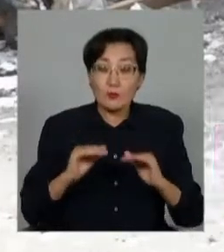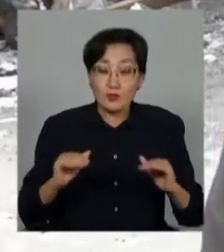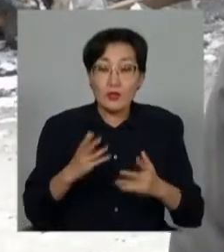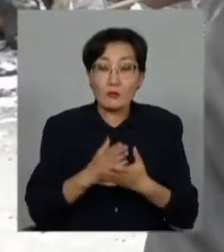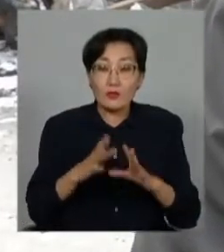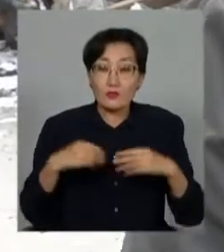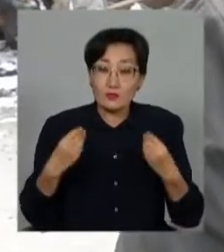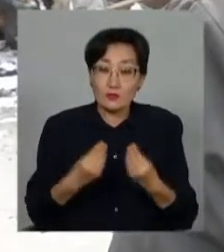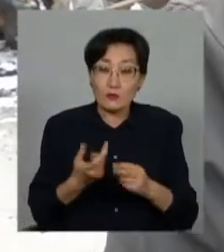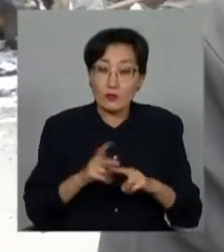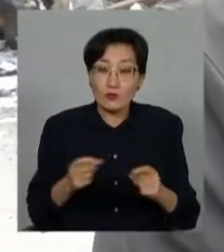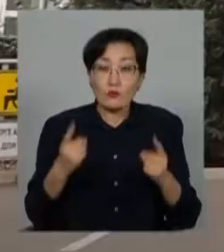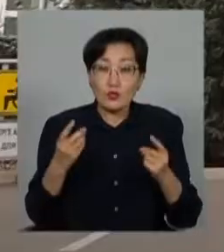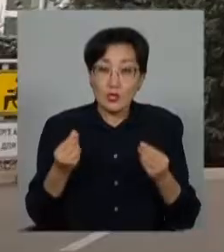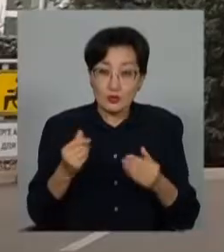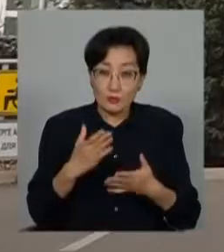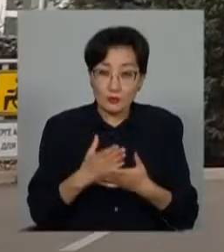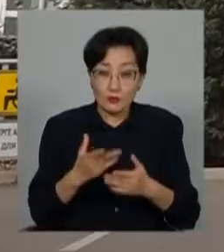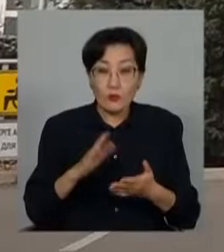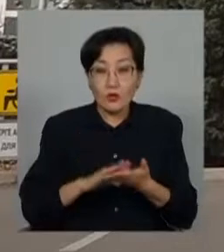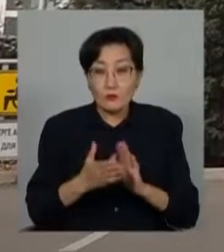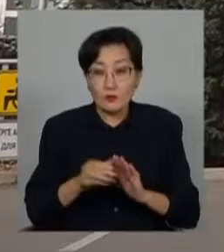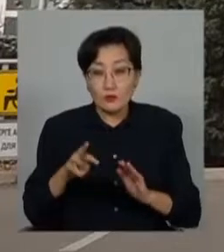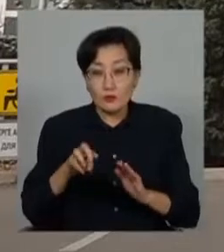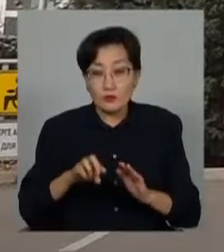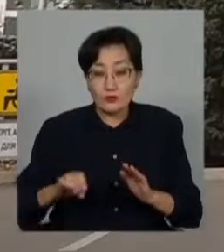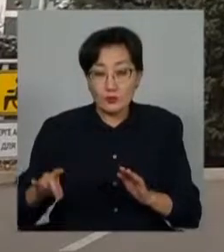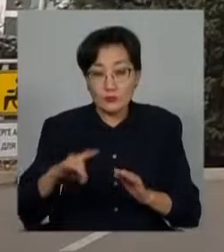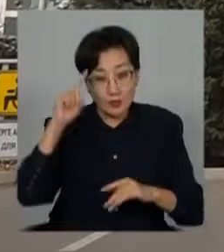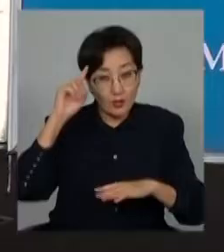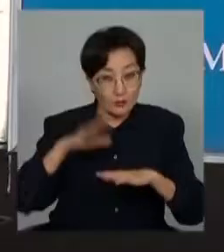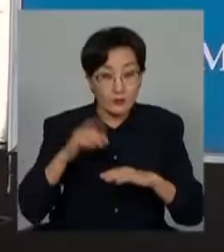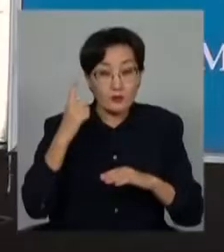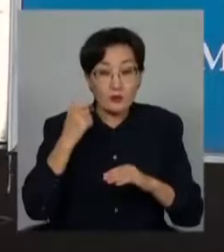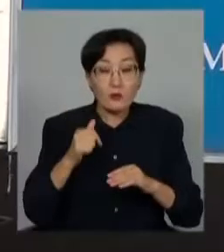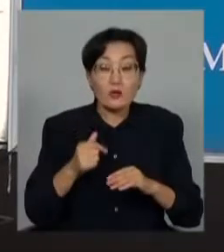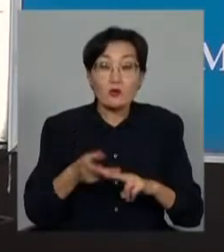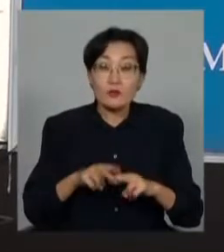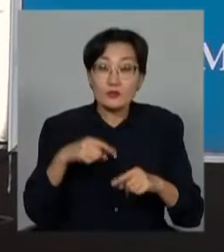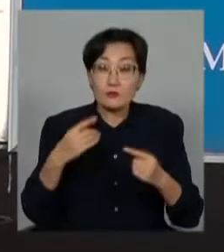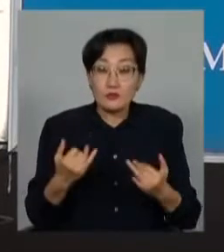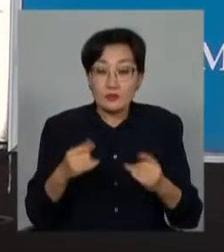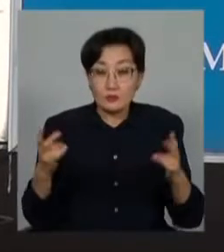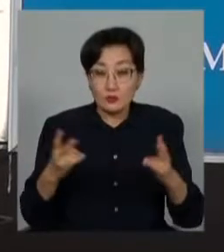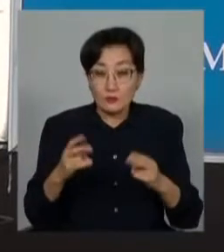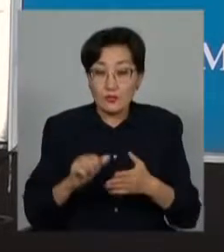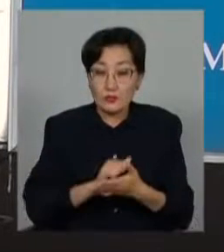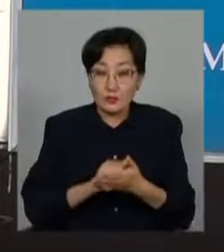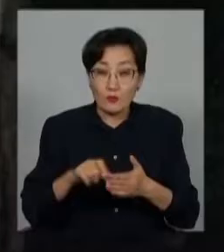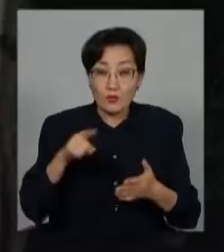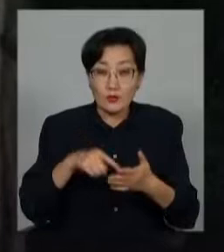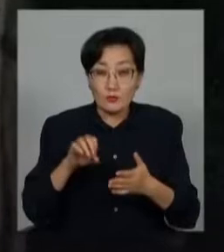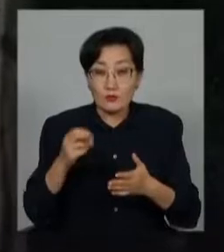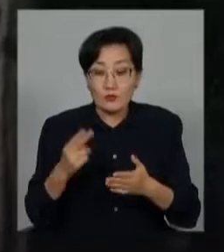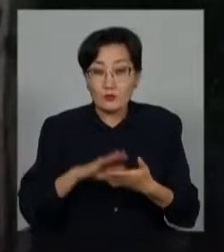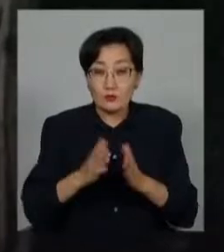дәрігер үшін бұл өте қомақты ақша. Болған жайттан Түрксіп ауданының әкімдігі хабардар. Сала мамандардың айтуынша қазір қажетті құжаттар қалалық